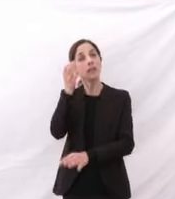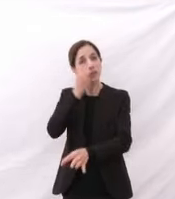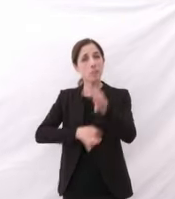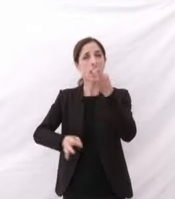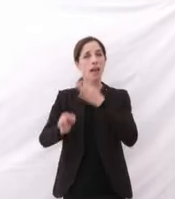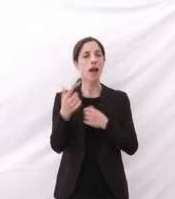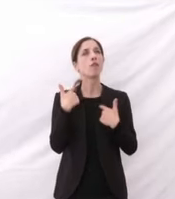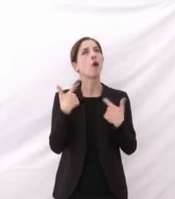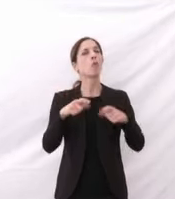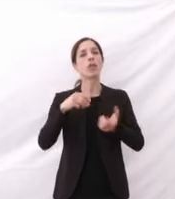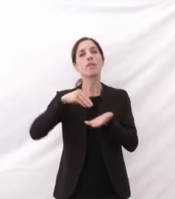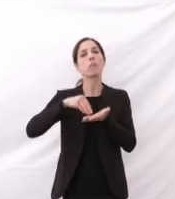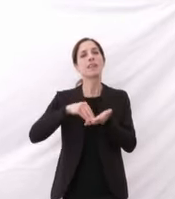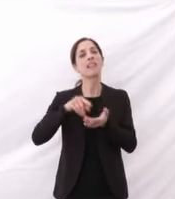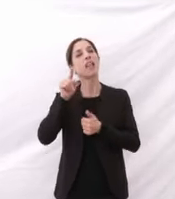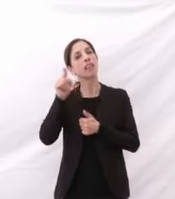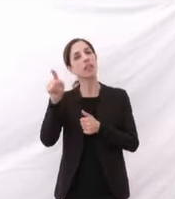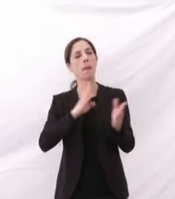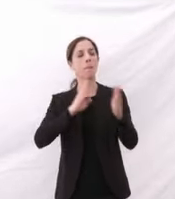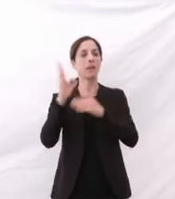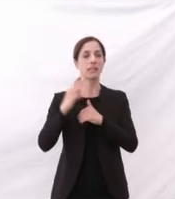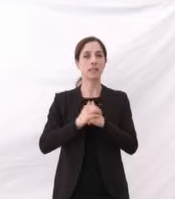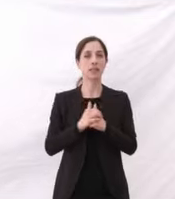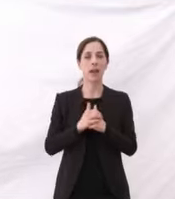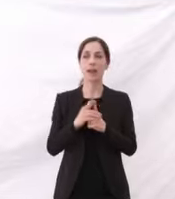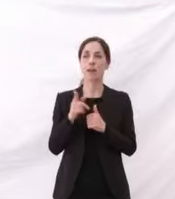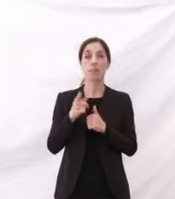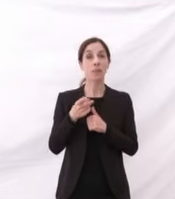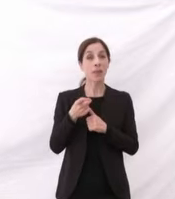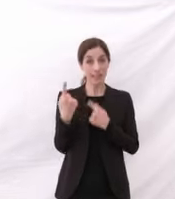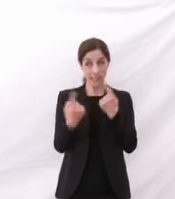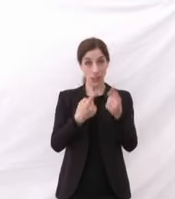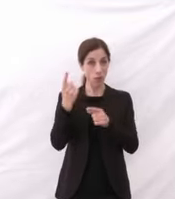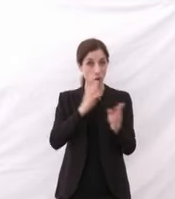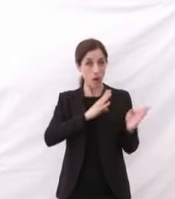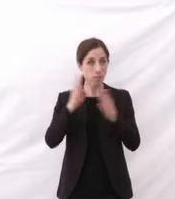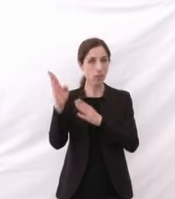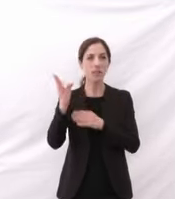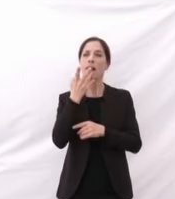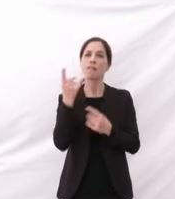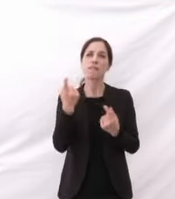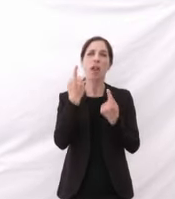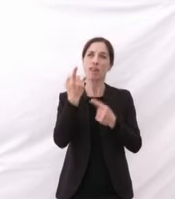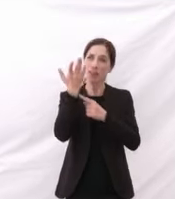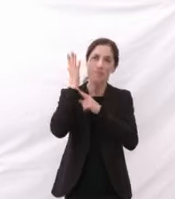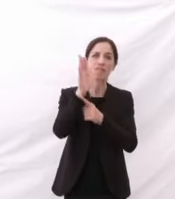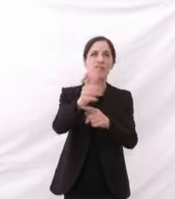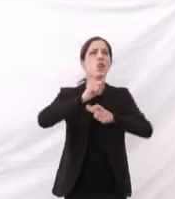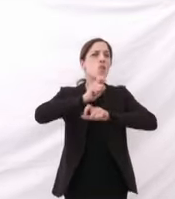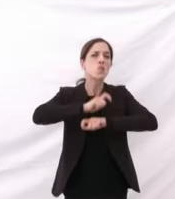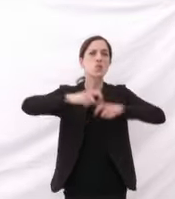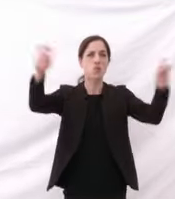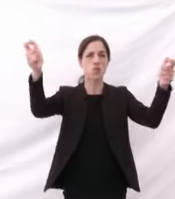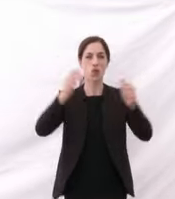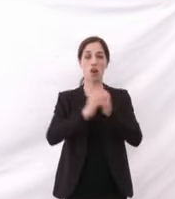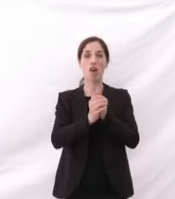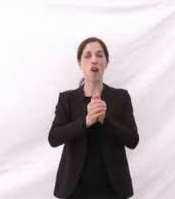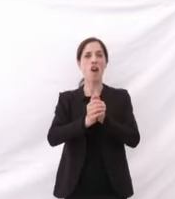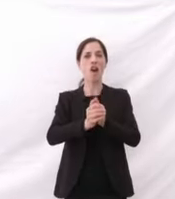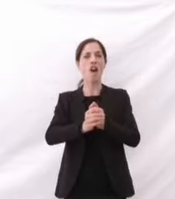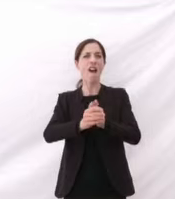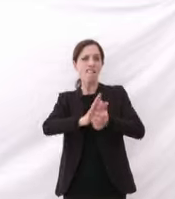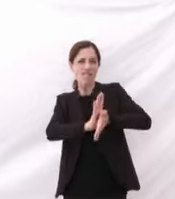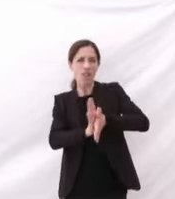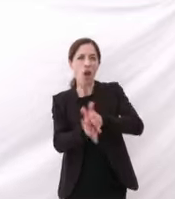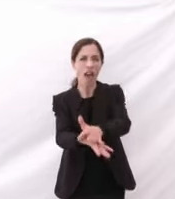quel momento. Era un loro urlo rispetto alla violenza, alle guerre, ai conflitti, quello che